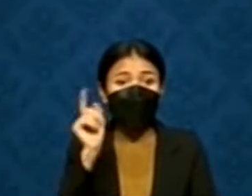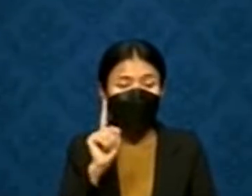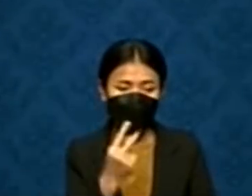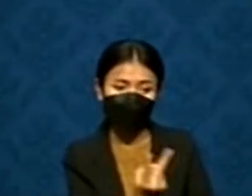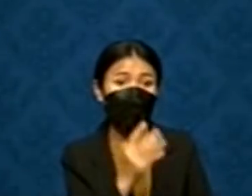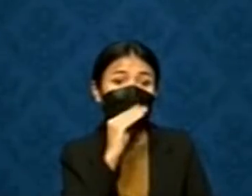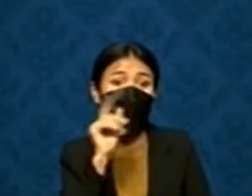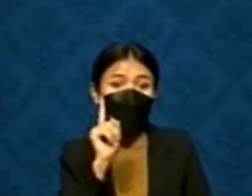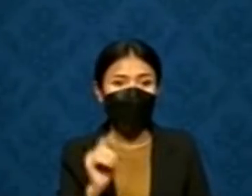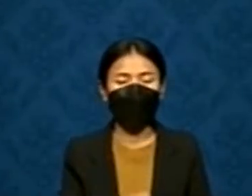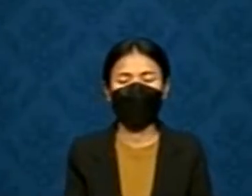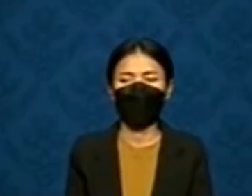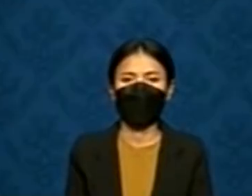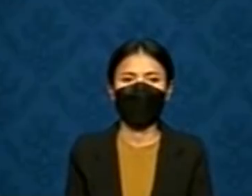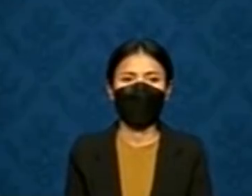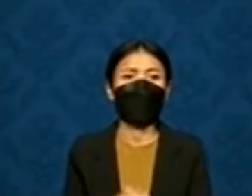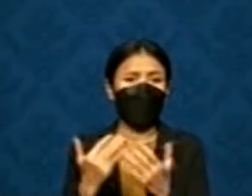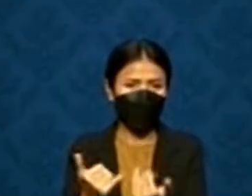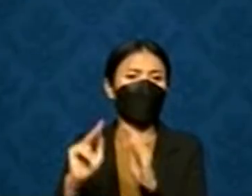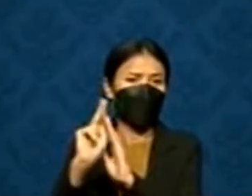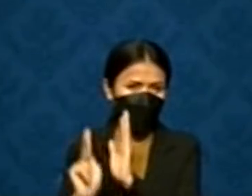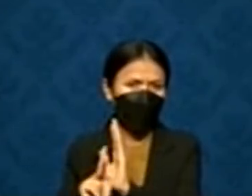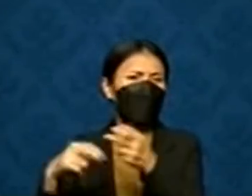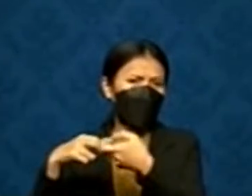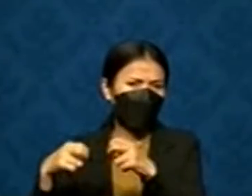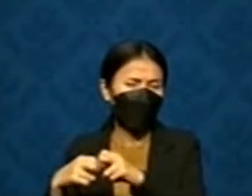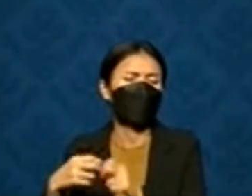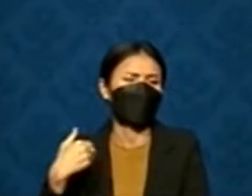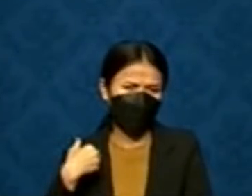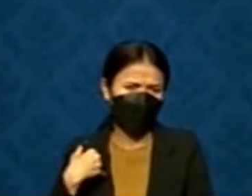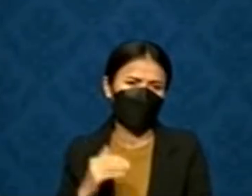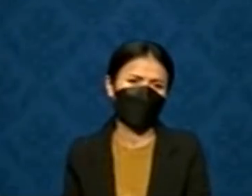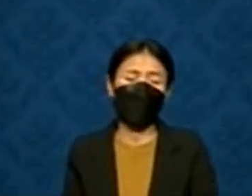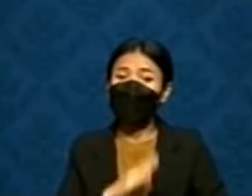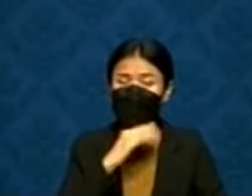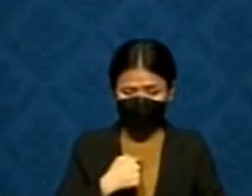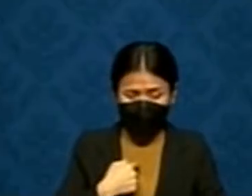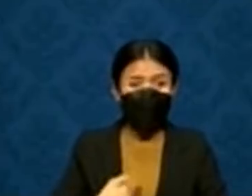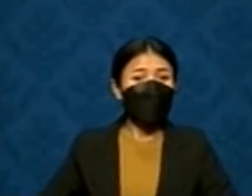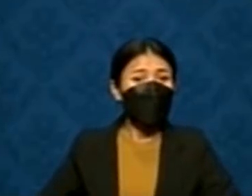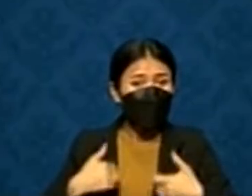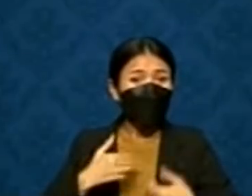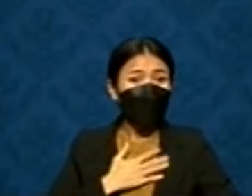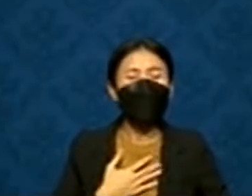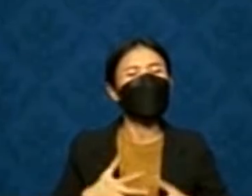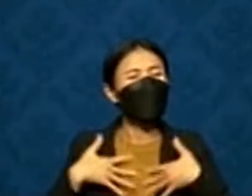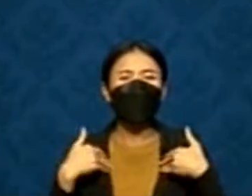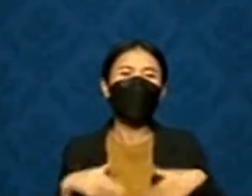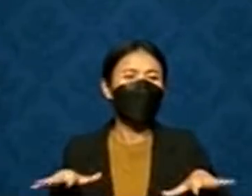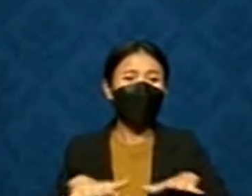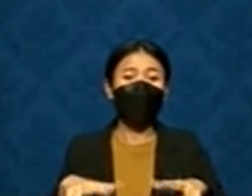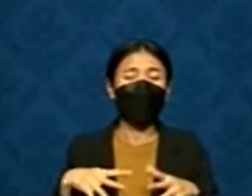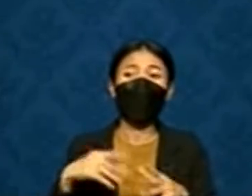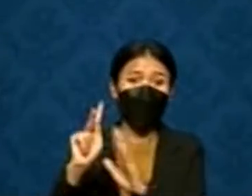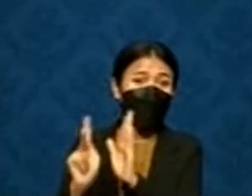ขาบอกว่าเรื่องกฎหมายเนี่ยมันอยู่ในวิกฤตชีวิตเมื่อเราต้องการมีทางออกค่ะท่านประธานเขาอยู่ด้วย